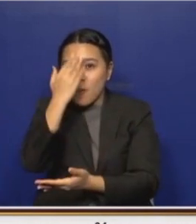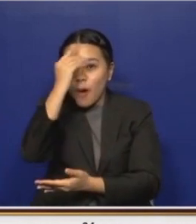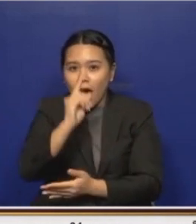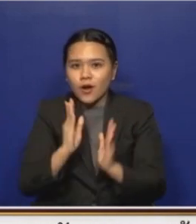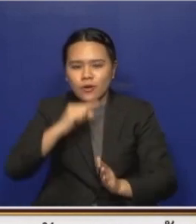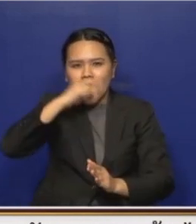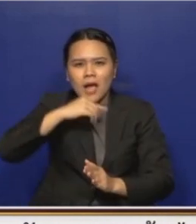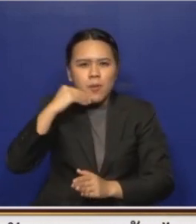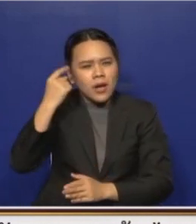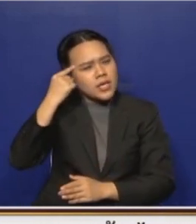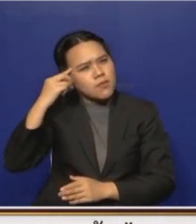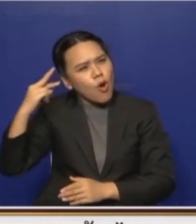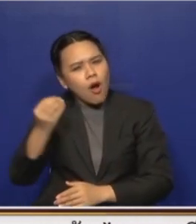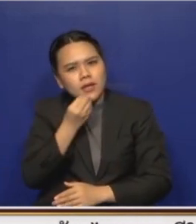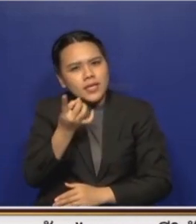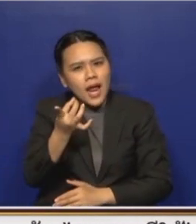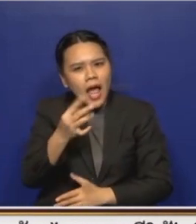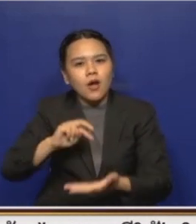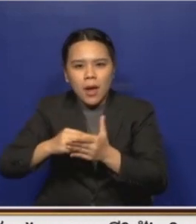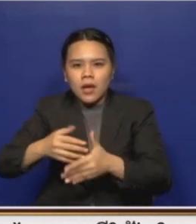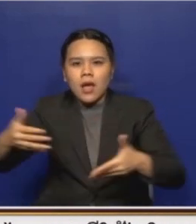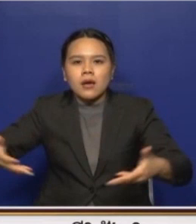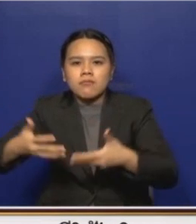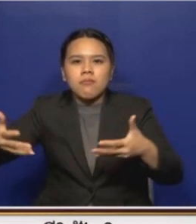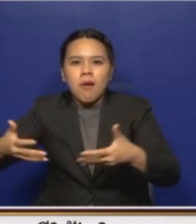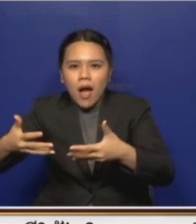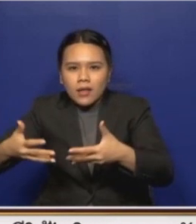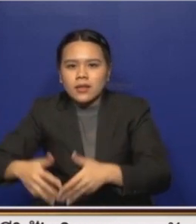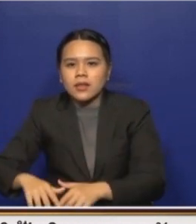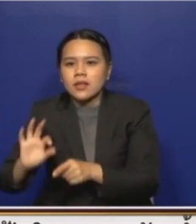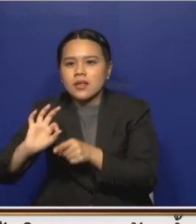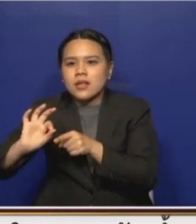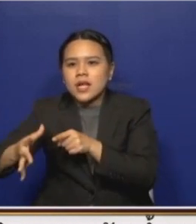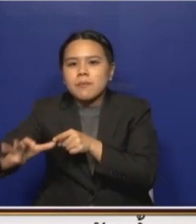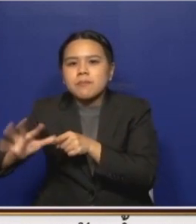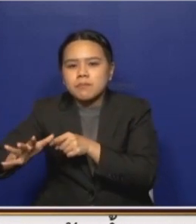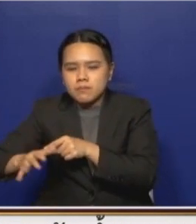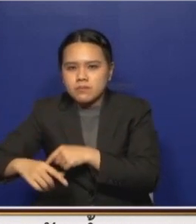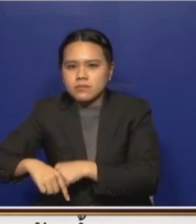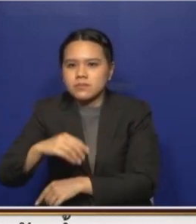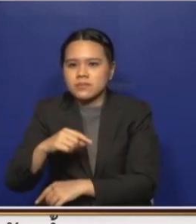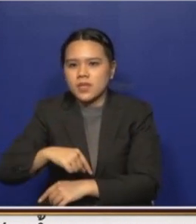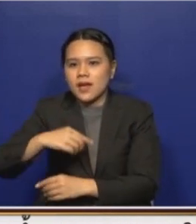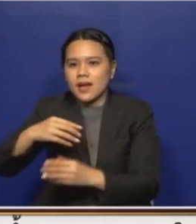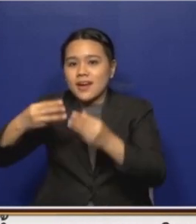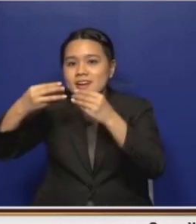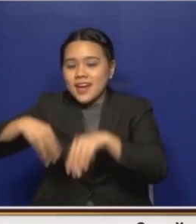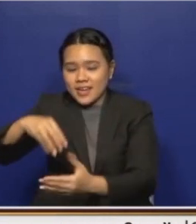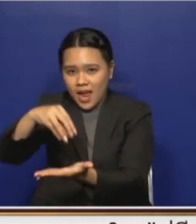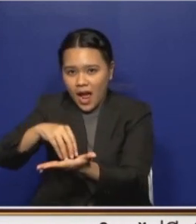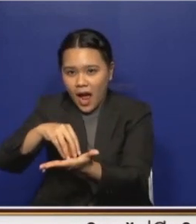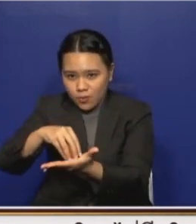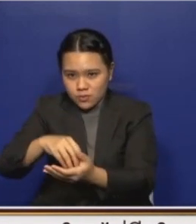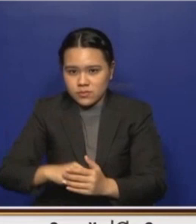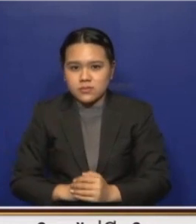ให้คือข้าวกะเพราไข่ดาวนี่คือค่าครองชีพมาตรฐานนะท่านดูปี58 59จนถึง63